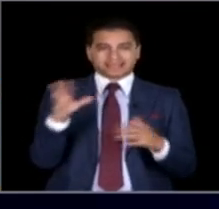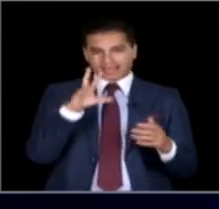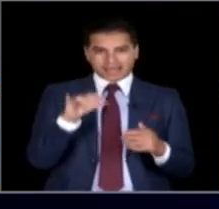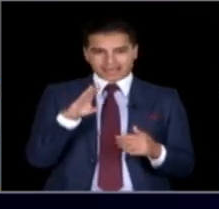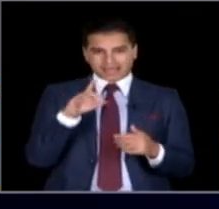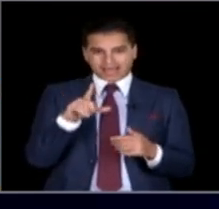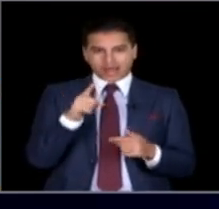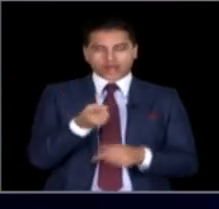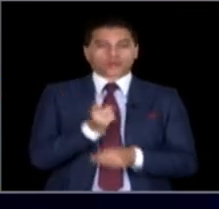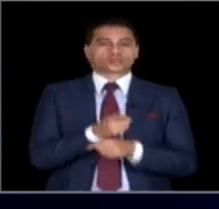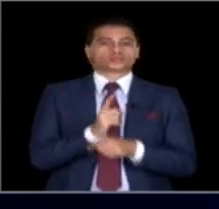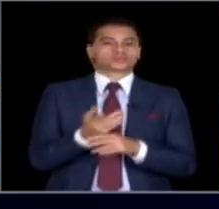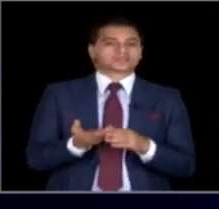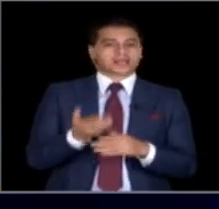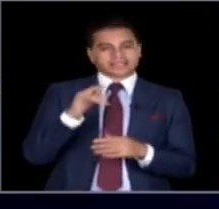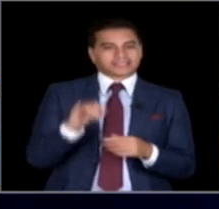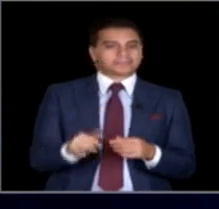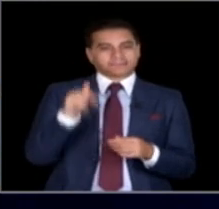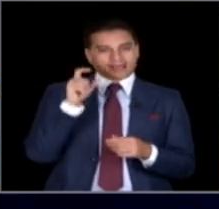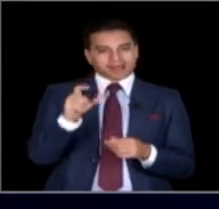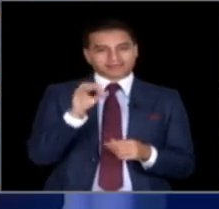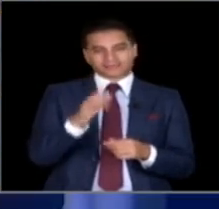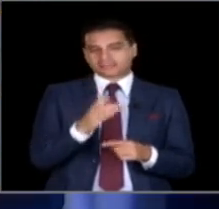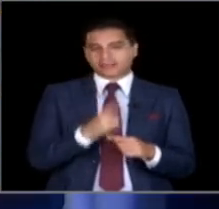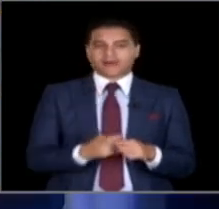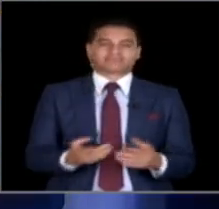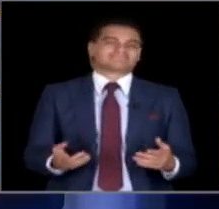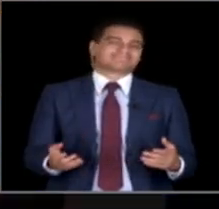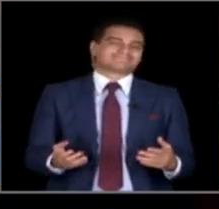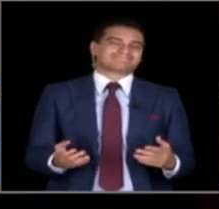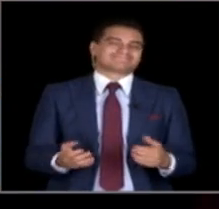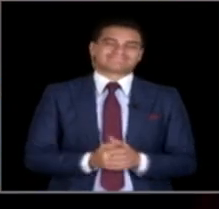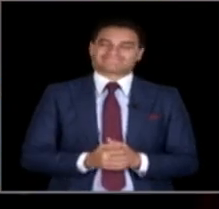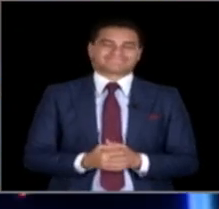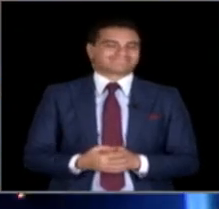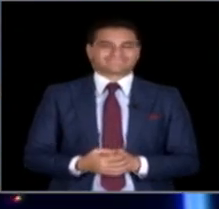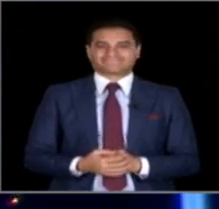حسنين هيكل الأستاذ. يا إيمان، إجابة خاطئة.